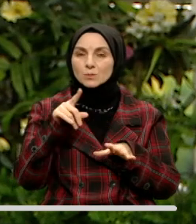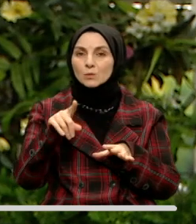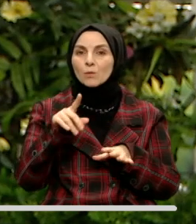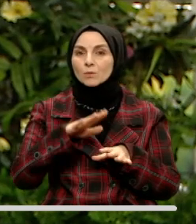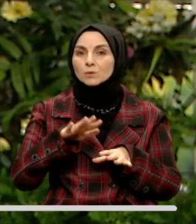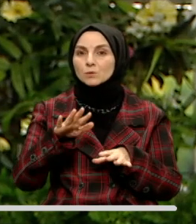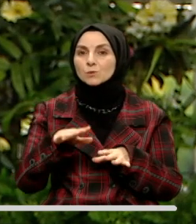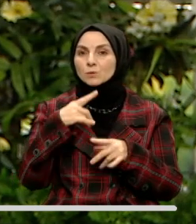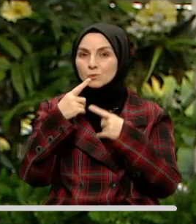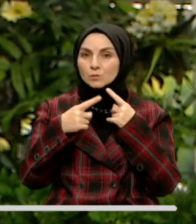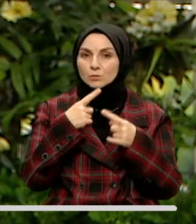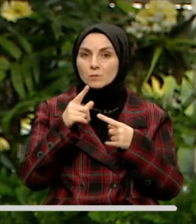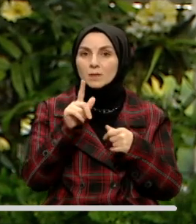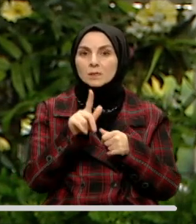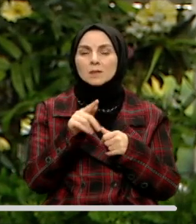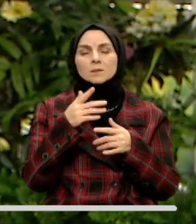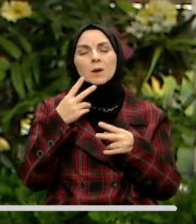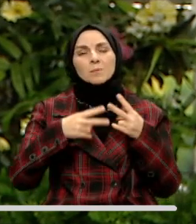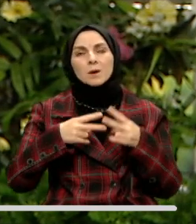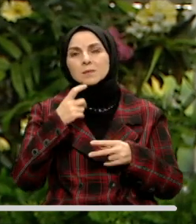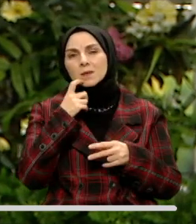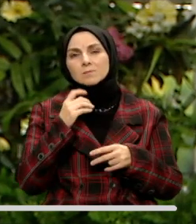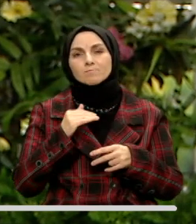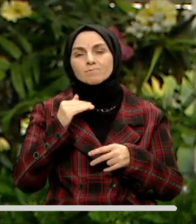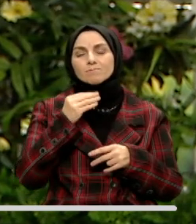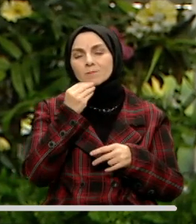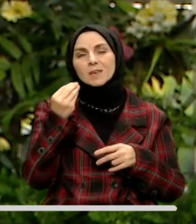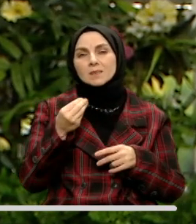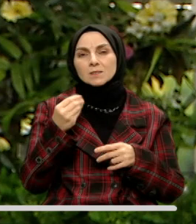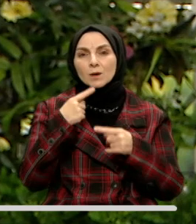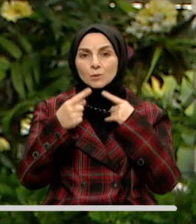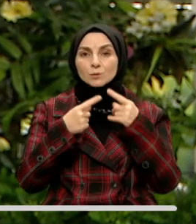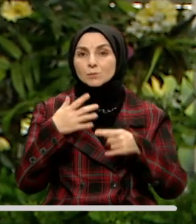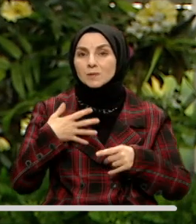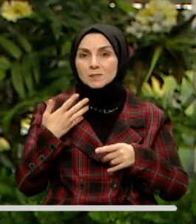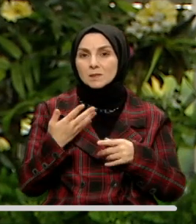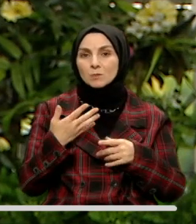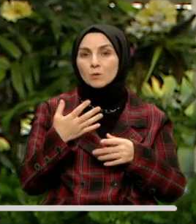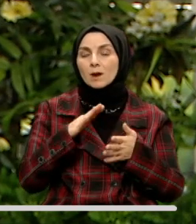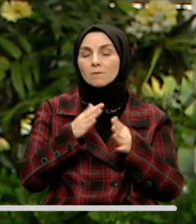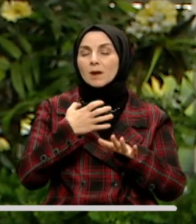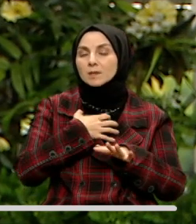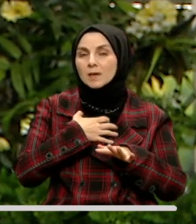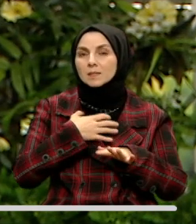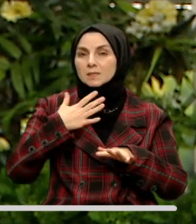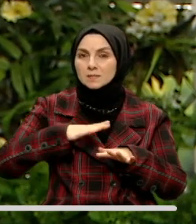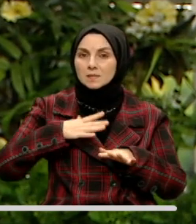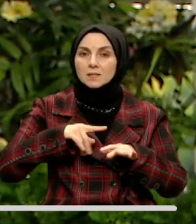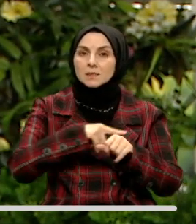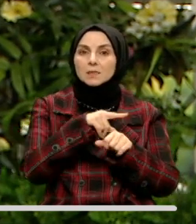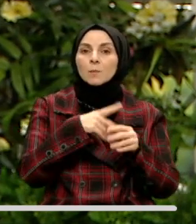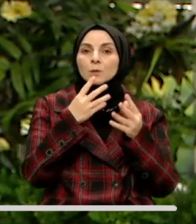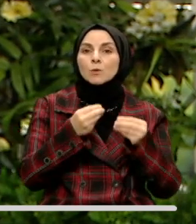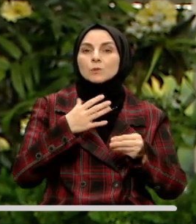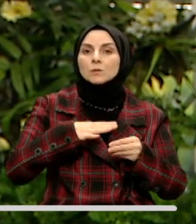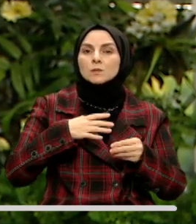ergenlikte çocuklar bunu ifade etmek istemiyorlar ya da kendi istediği zamanda olsun istiyorlar. Yine bu yaş grubu okul öncesi çocuklarımızda